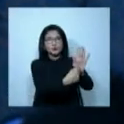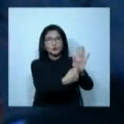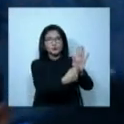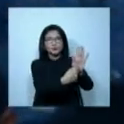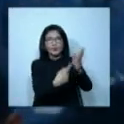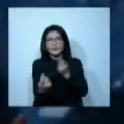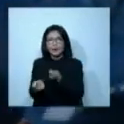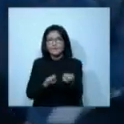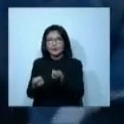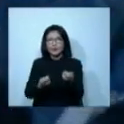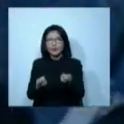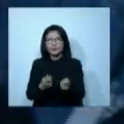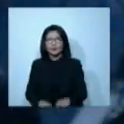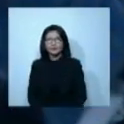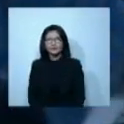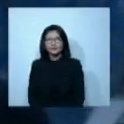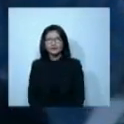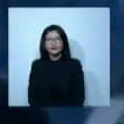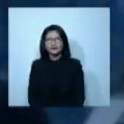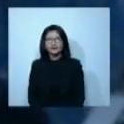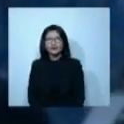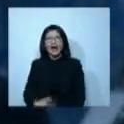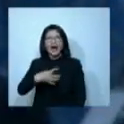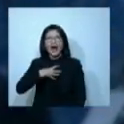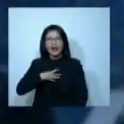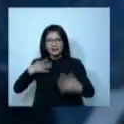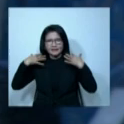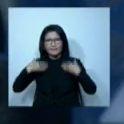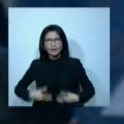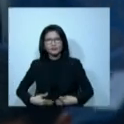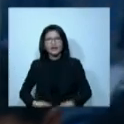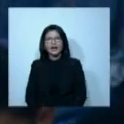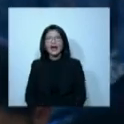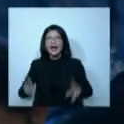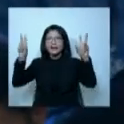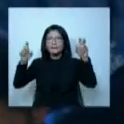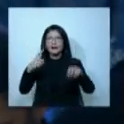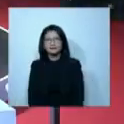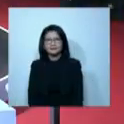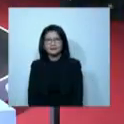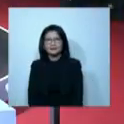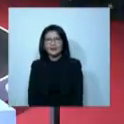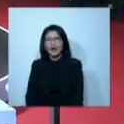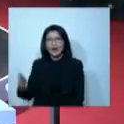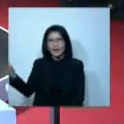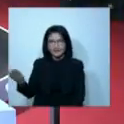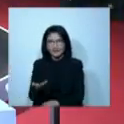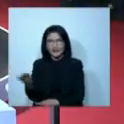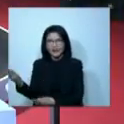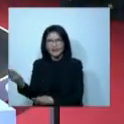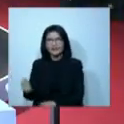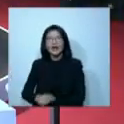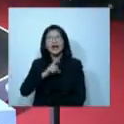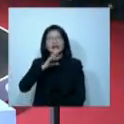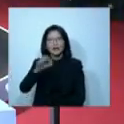preteli satu persatu masing-masing ee calon presiden ini menarasikan secara komprehensif apa yang mereka sampaikan Kalau boleh